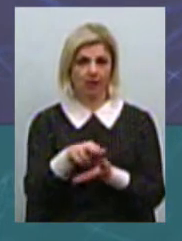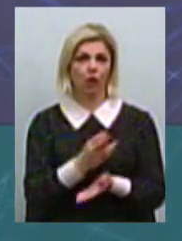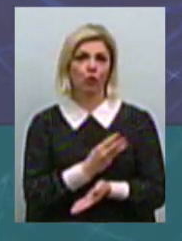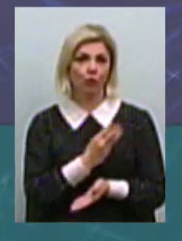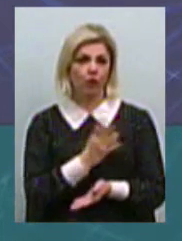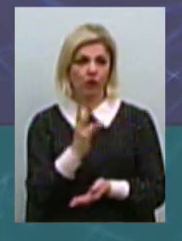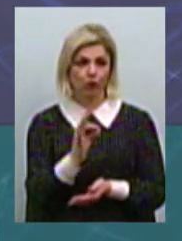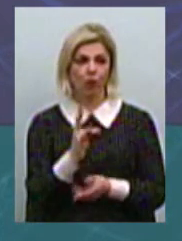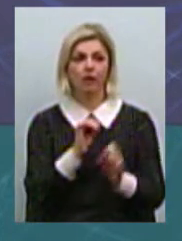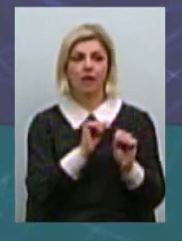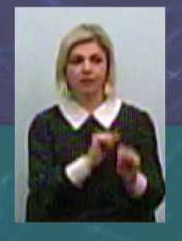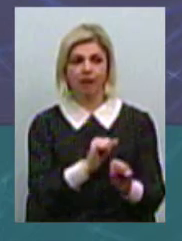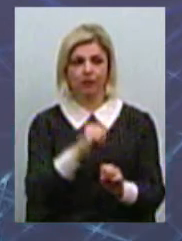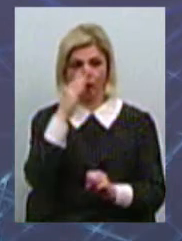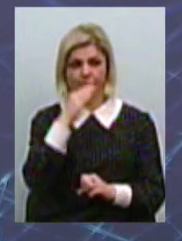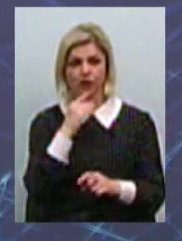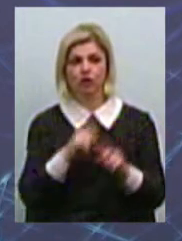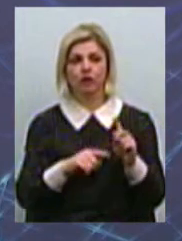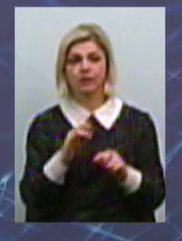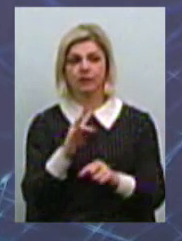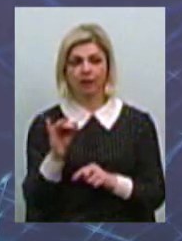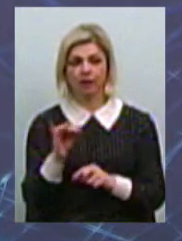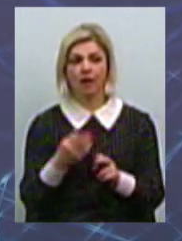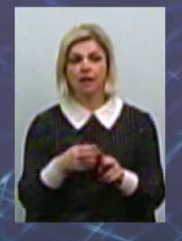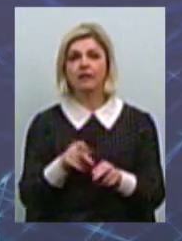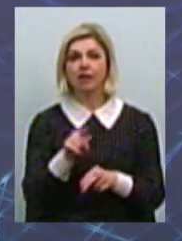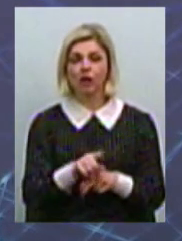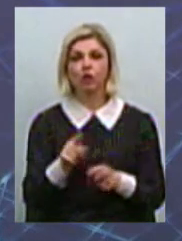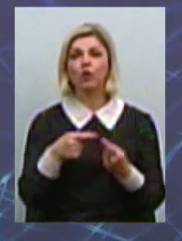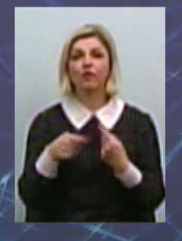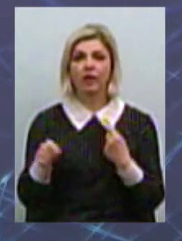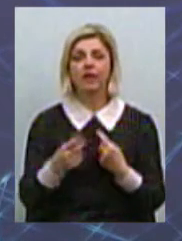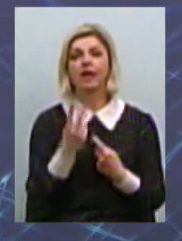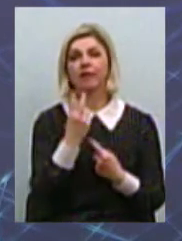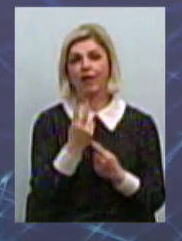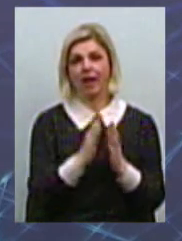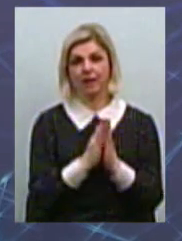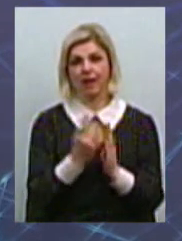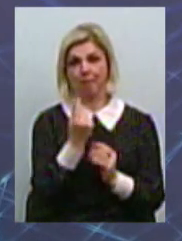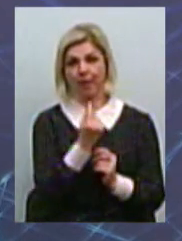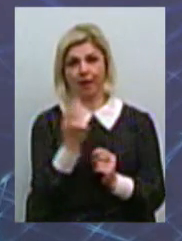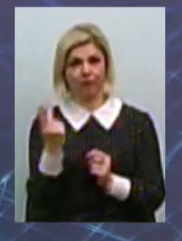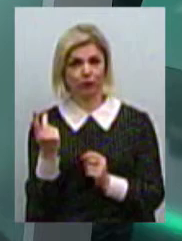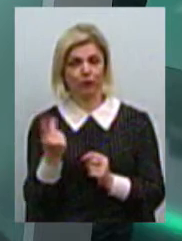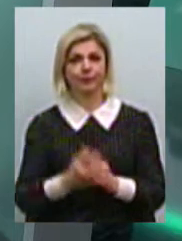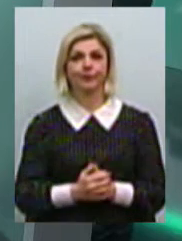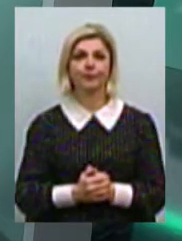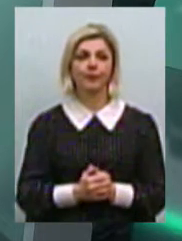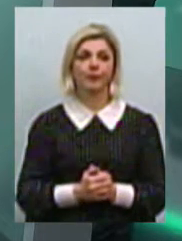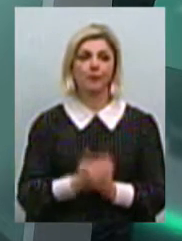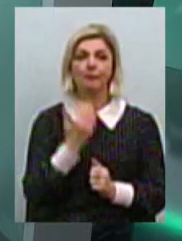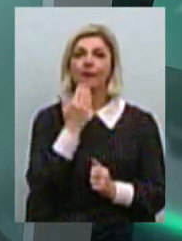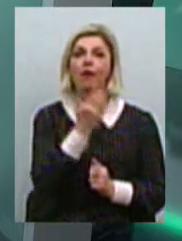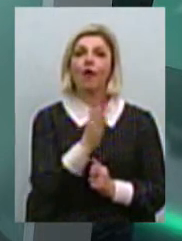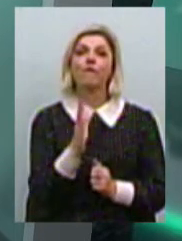добровільно на захист вітчизни. Оце те, що відрізняє від двох попередніх. Володимире, про що